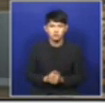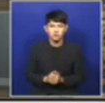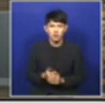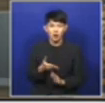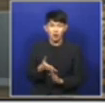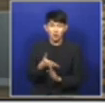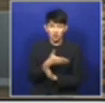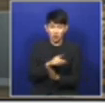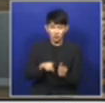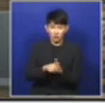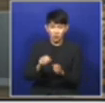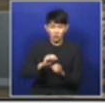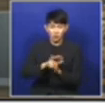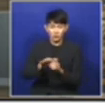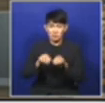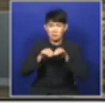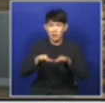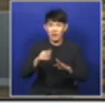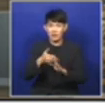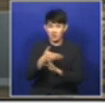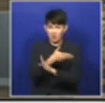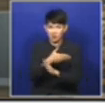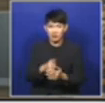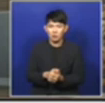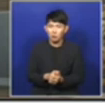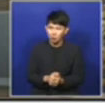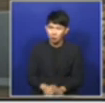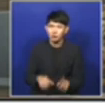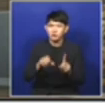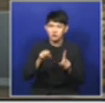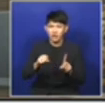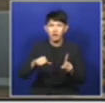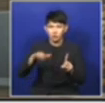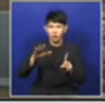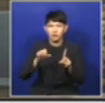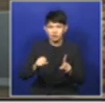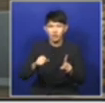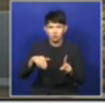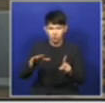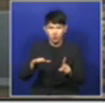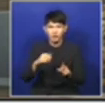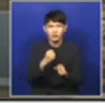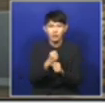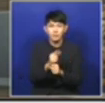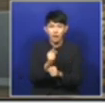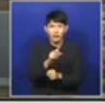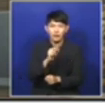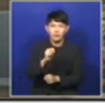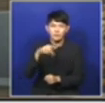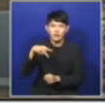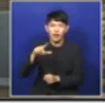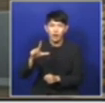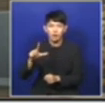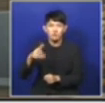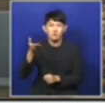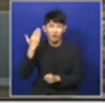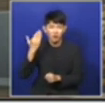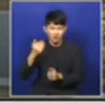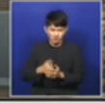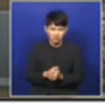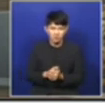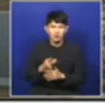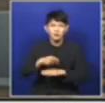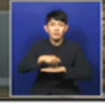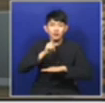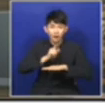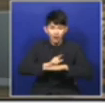ถานภาพของ SME ไม่ต่ำกว่า 100,000 รายครับที่อยู่ในสถานะของความเป็น NPL ท่านประธานที่เคารพครับส